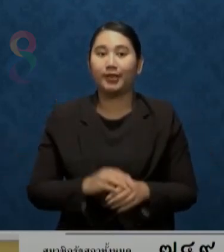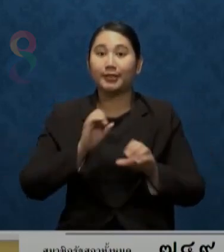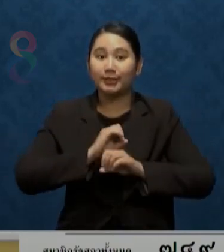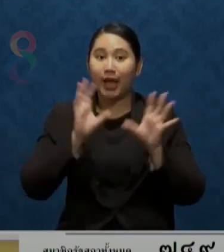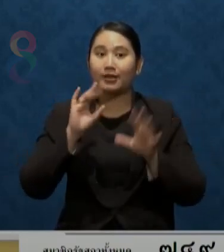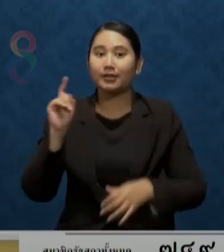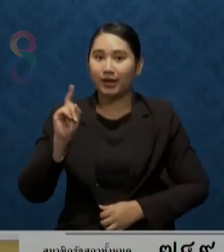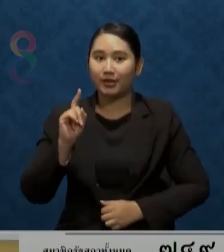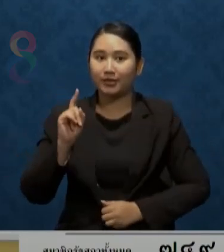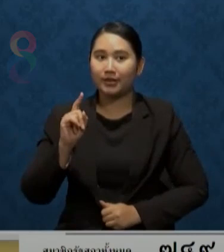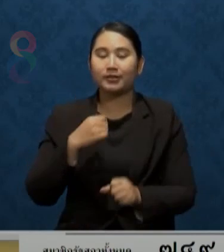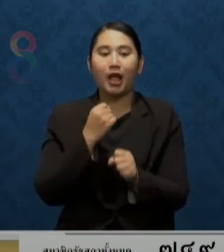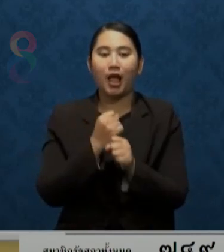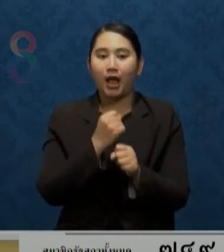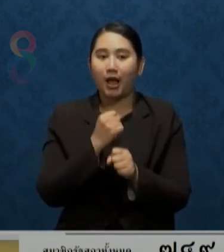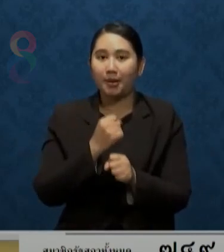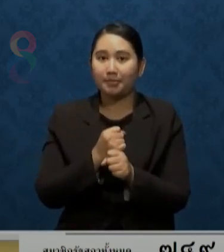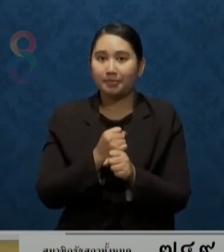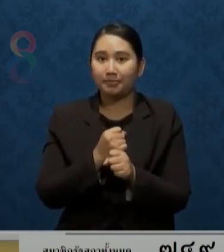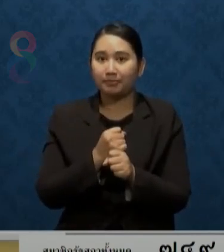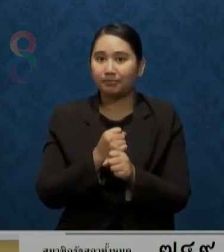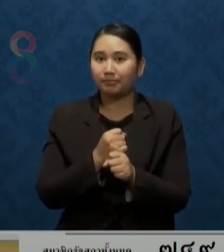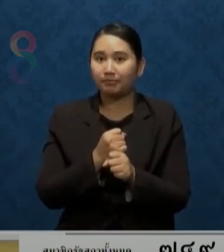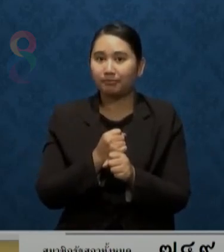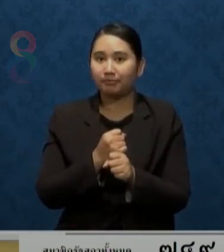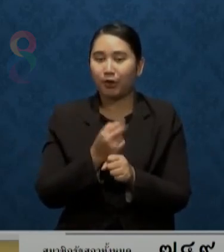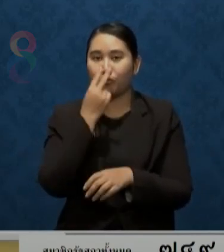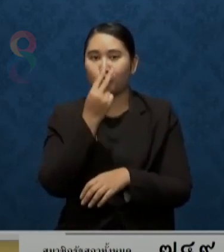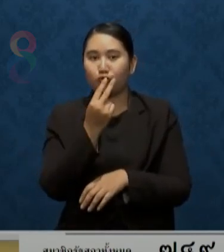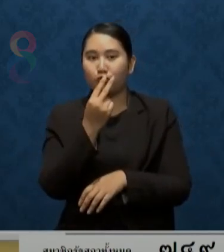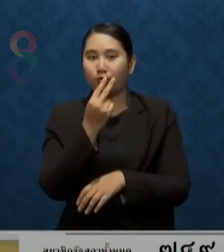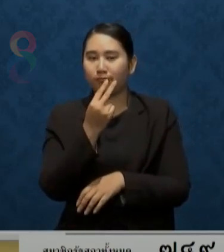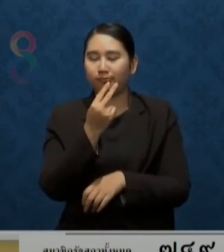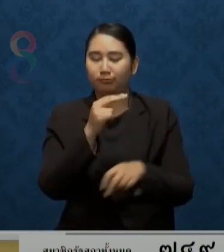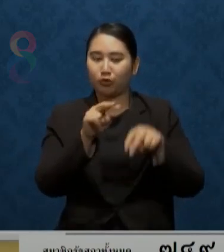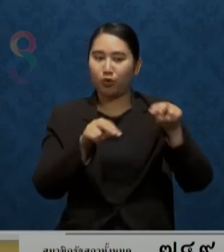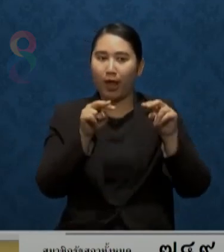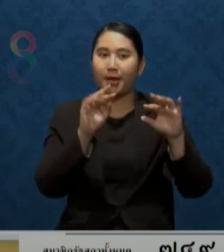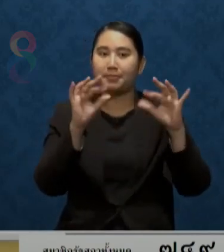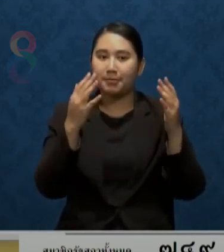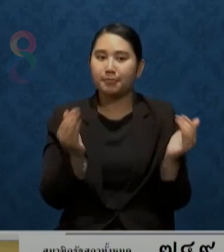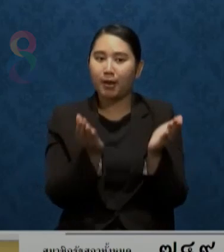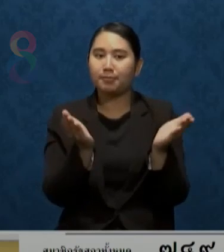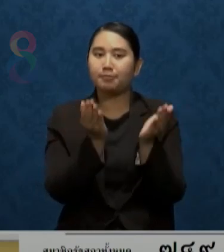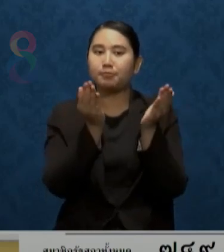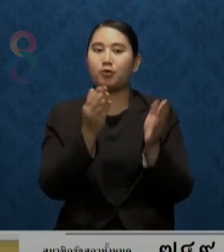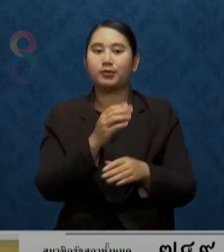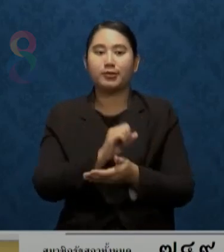ไม่กระทำการใดๆอันเป็นการลบหลู่ดูหมิ่นไม่ปกป้องไม่เชิดชูสถา